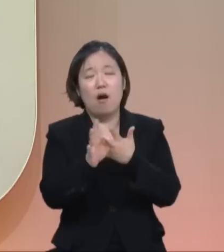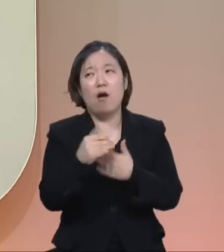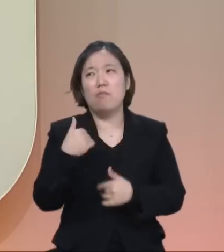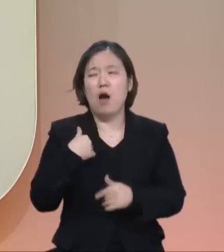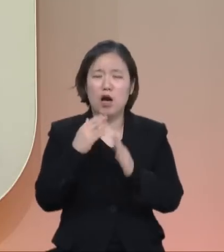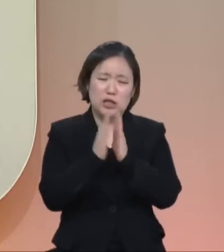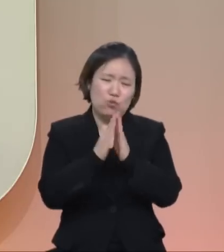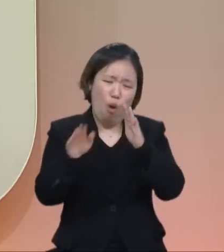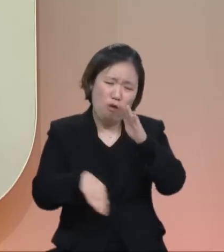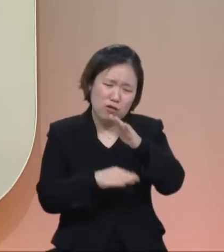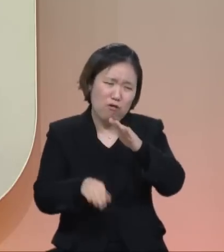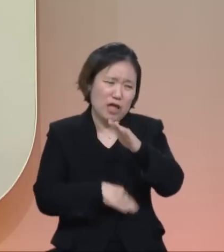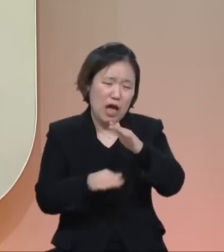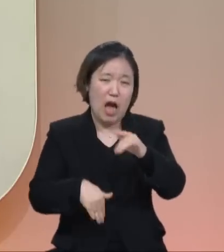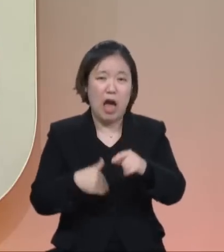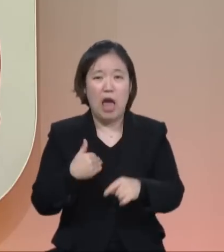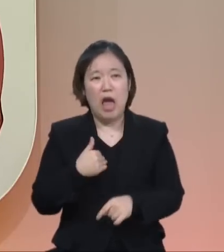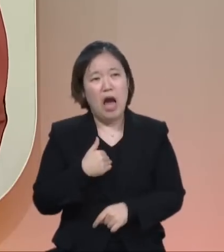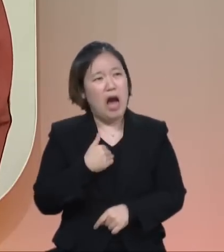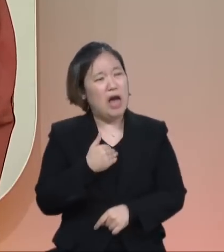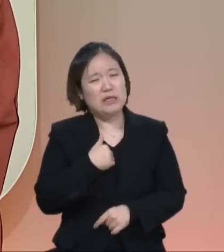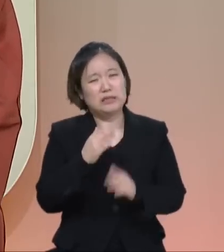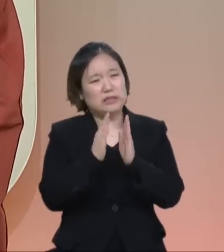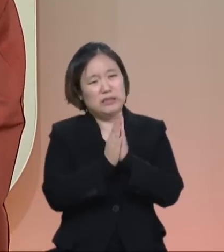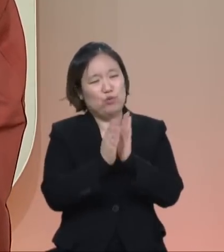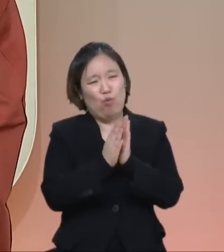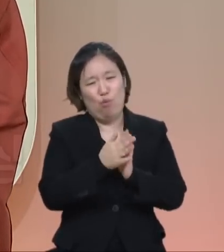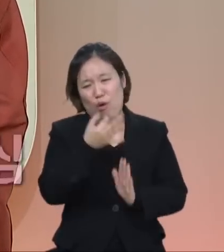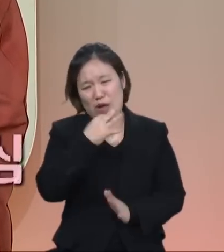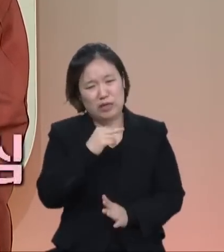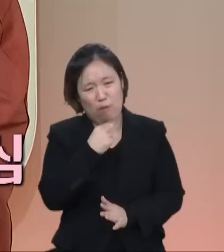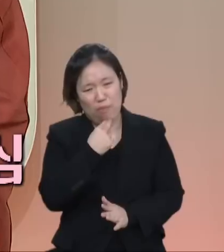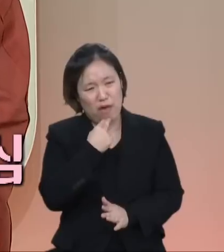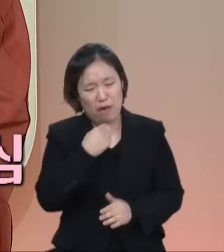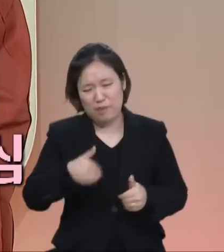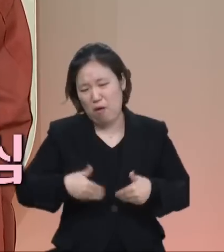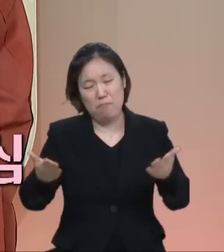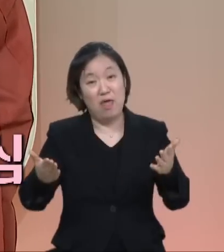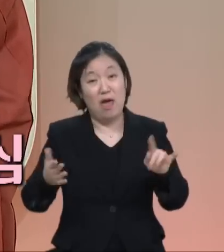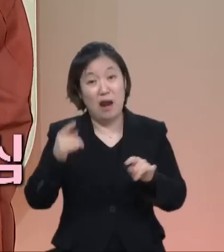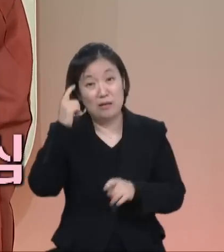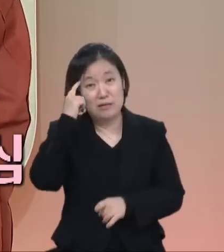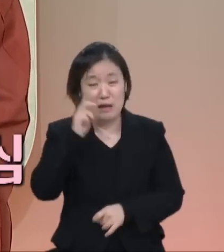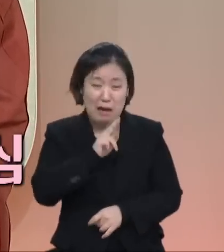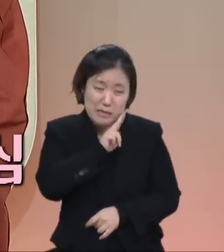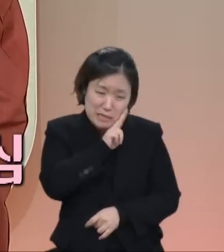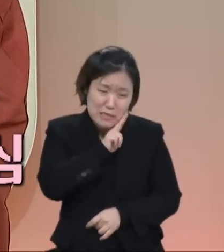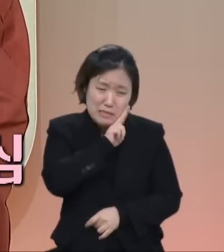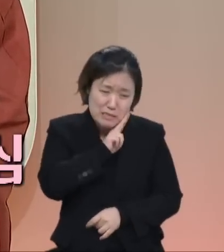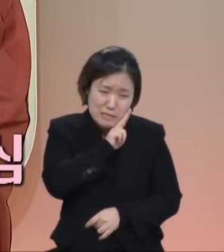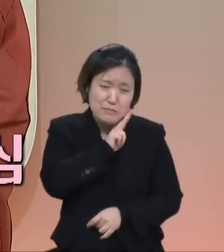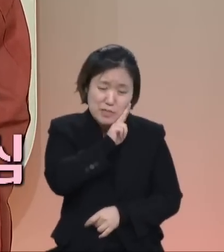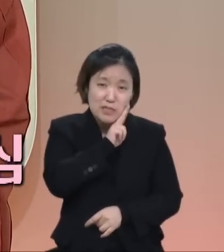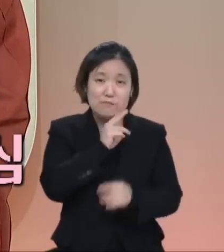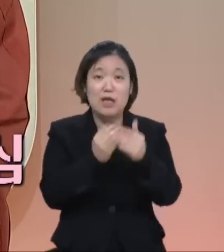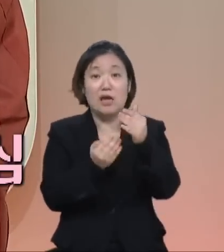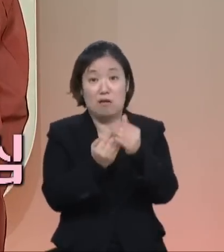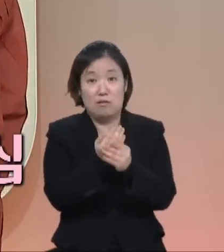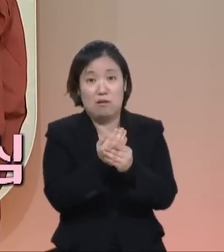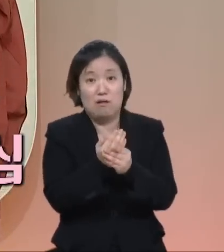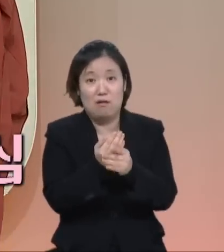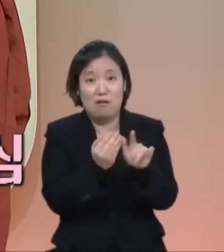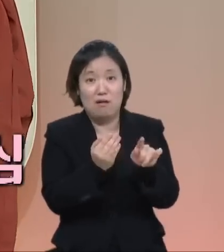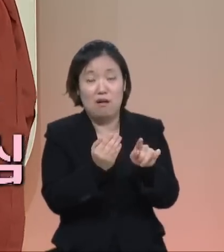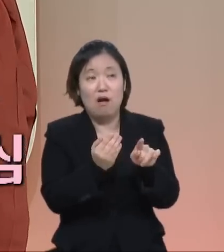했나 기도가 아무리 영험이 없네 기도해봤자 소용이 없네 그러면 의심과 의혹이 일어나고 그런